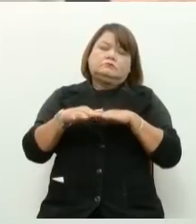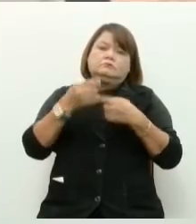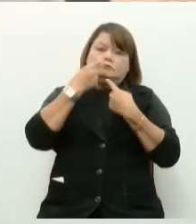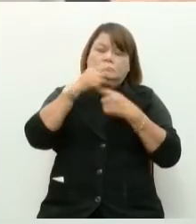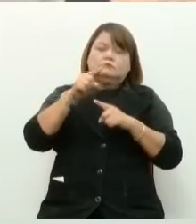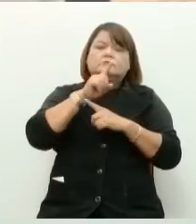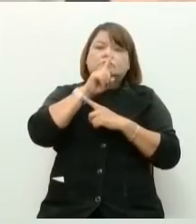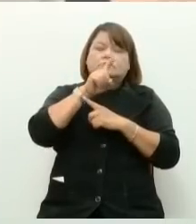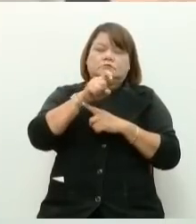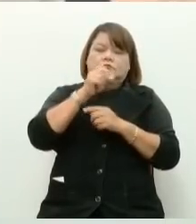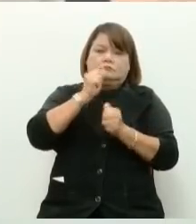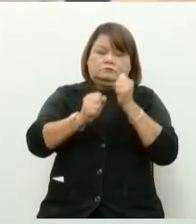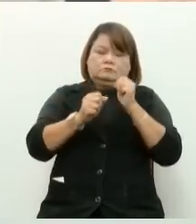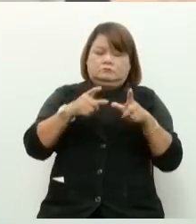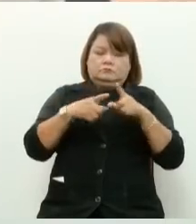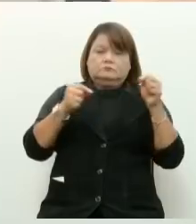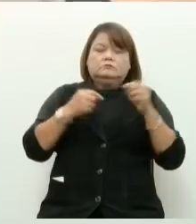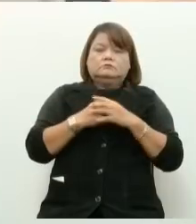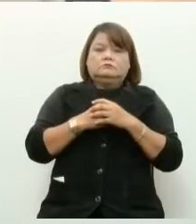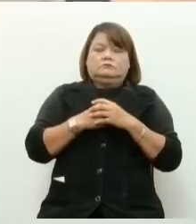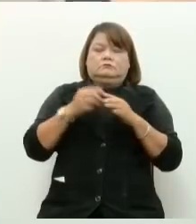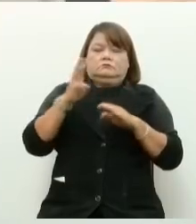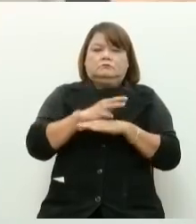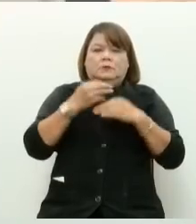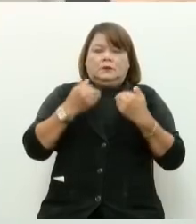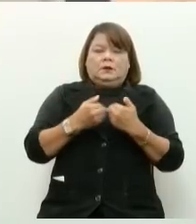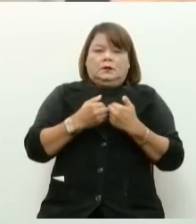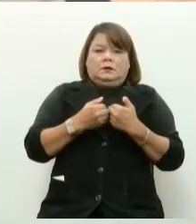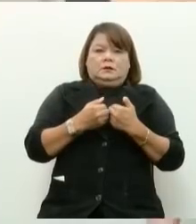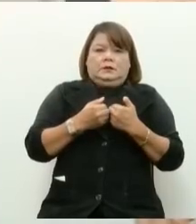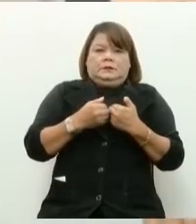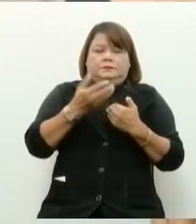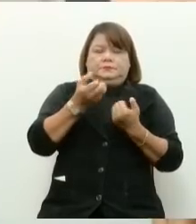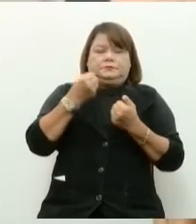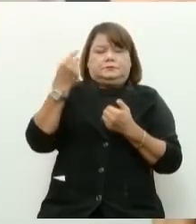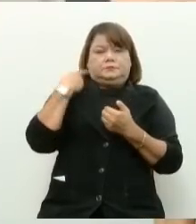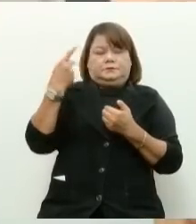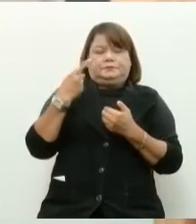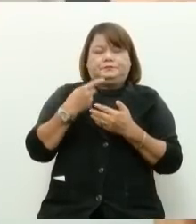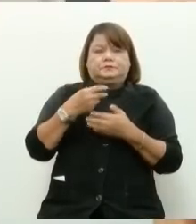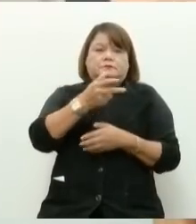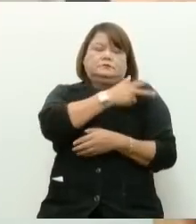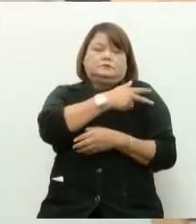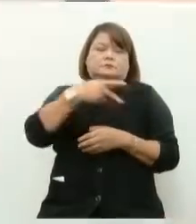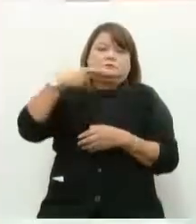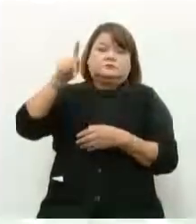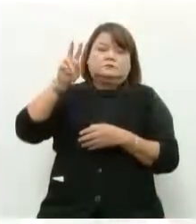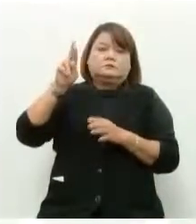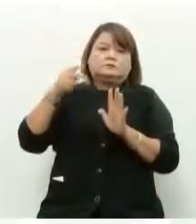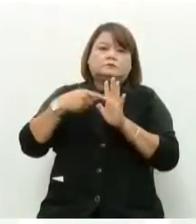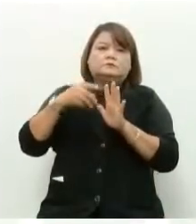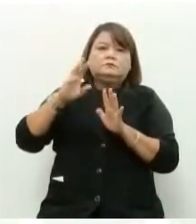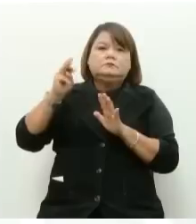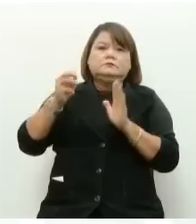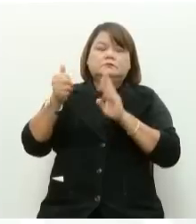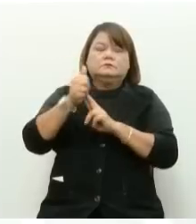อบคำถามนี้ในทุกๆประเด็นค่ะซึ่งในวันนี้เราได้รับเกียรติจากท่านดร.ปราโมทแสนกล้าท่านรอง